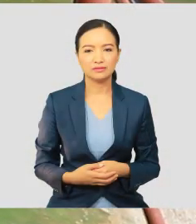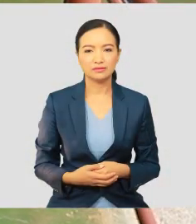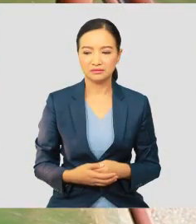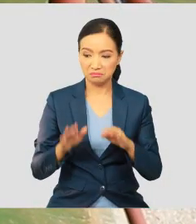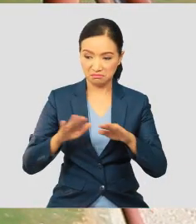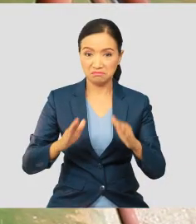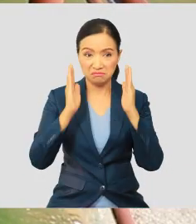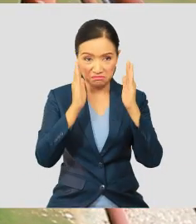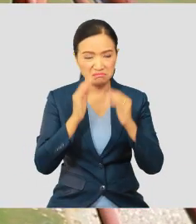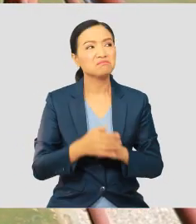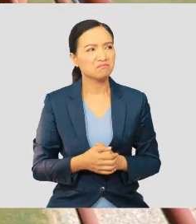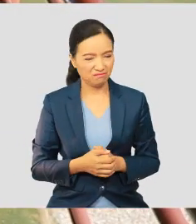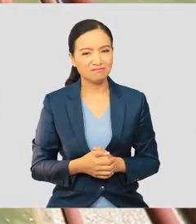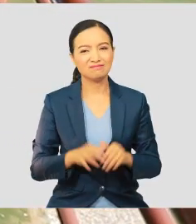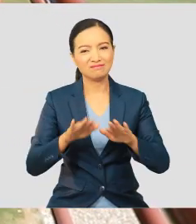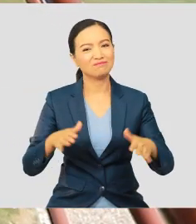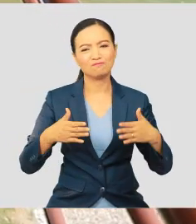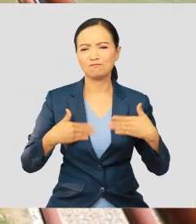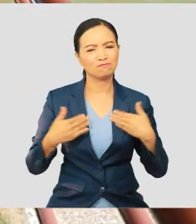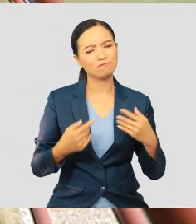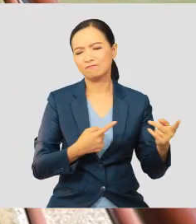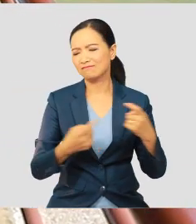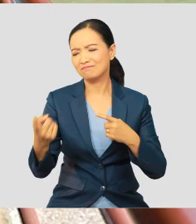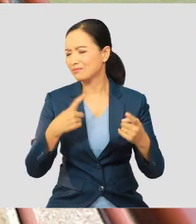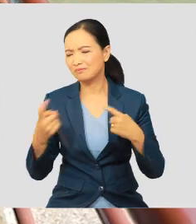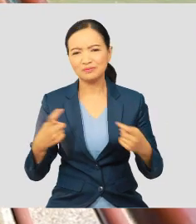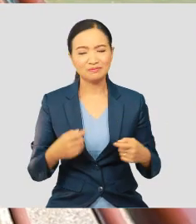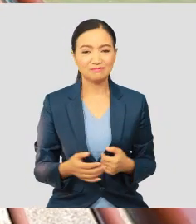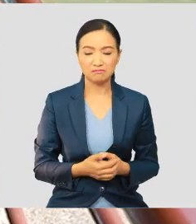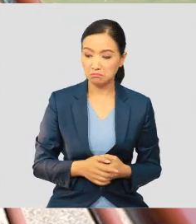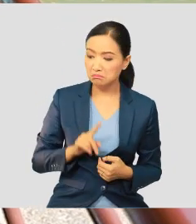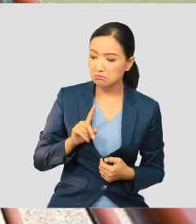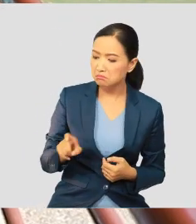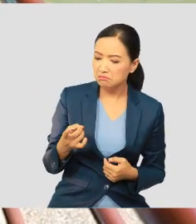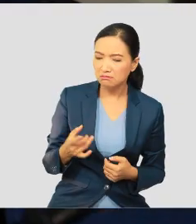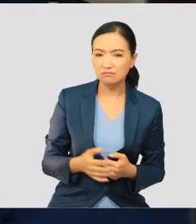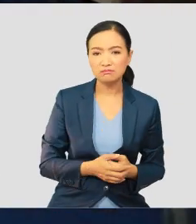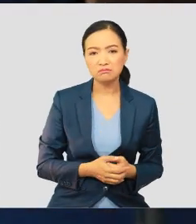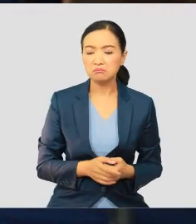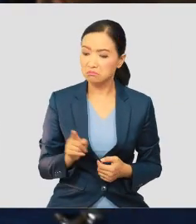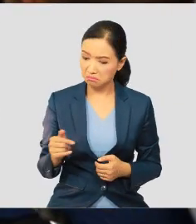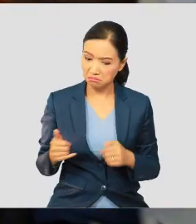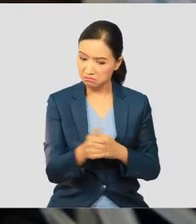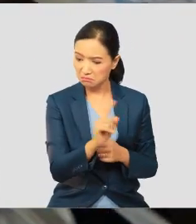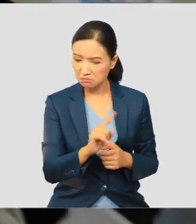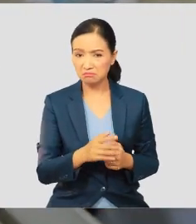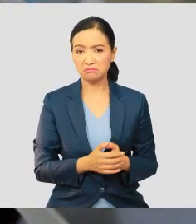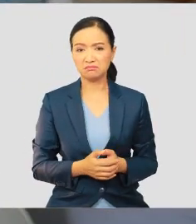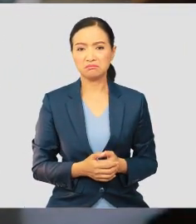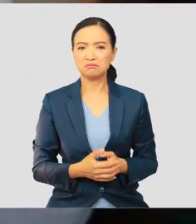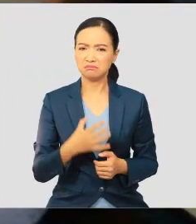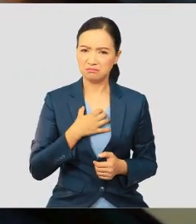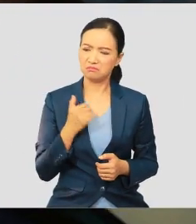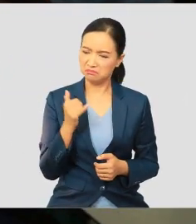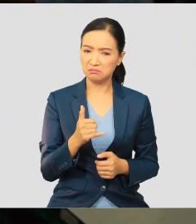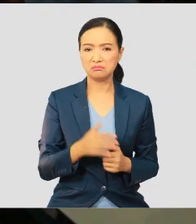เด็กๆตั้งใจมากเลยนะ ใช่ค่ะเด็กๆสนุกกันมากแล้วก็ถามกันใหญ่เลย เหรอเขาถามอะไรบ้าง ถามว่าพี่หมุนไปได้ยังไงไปยังไงบ้าง